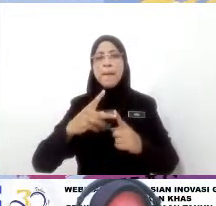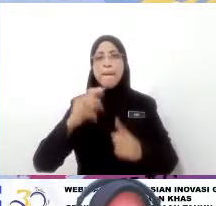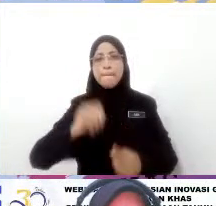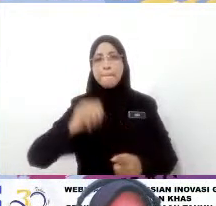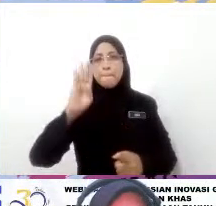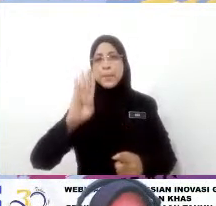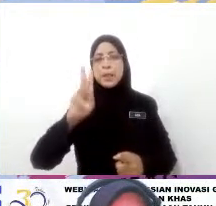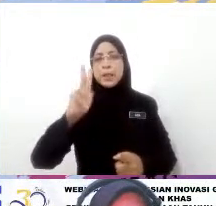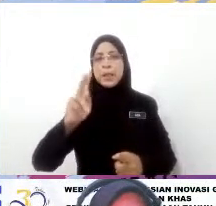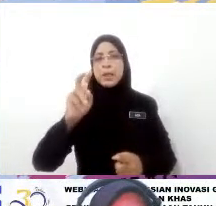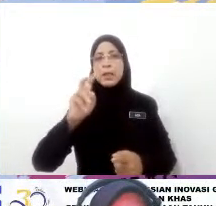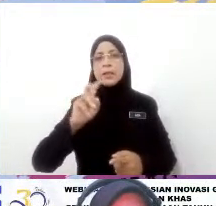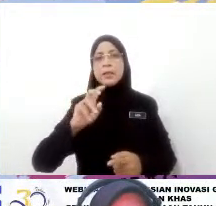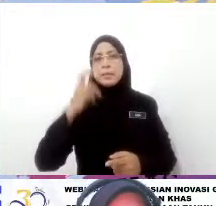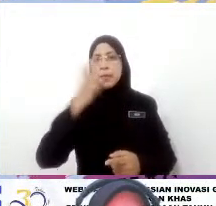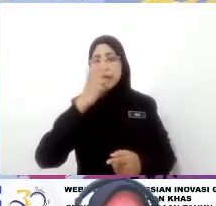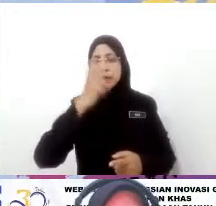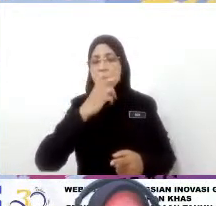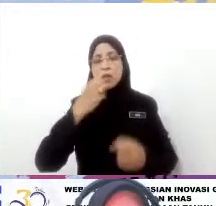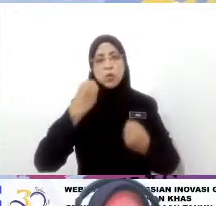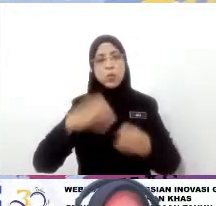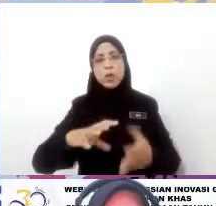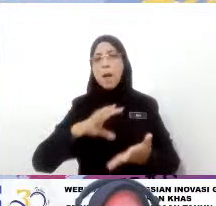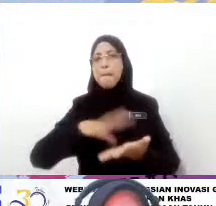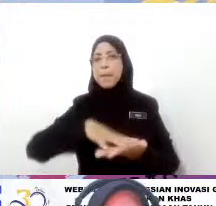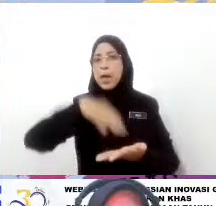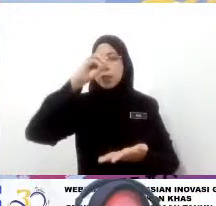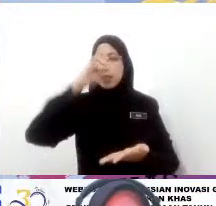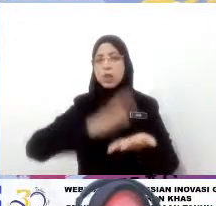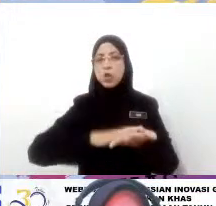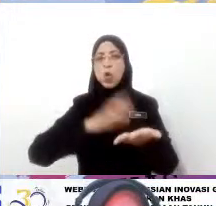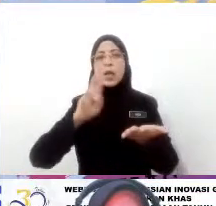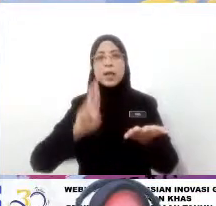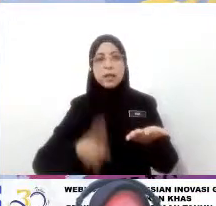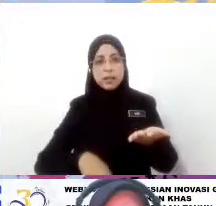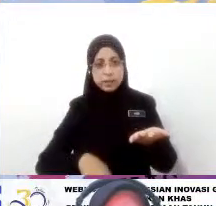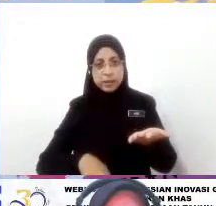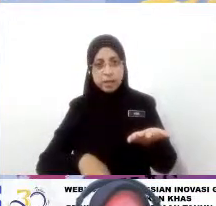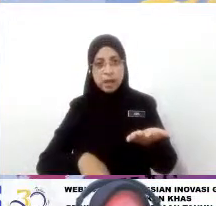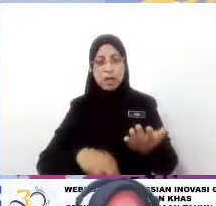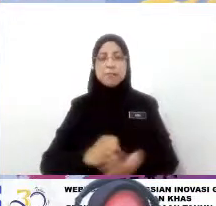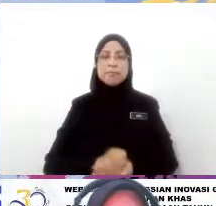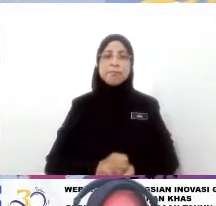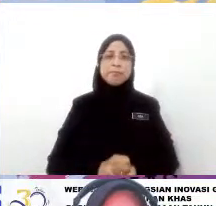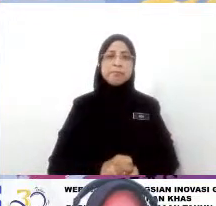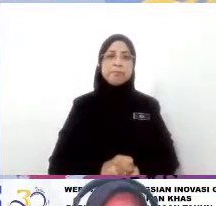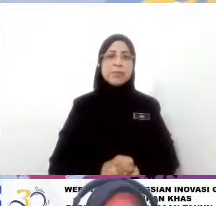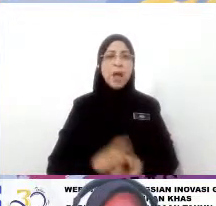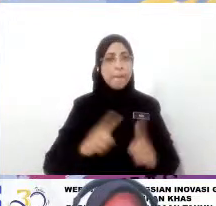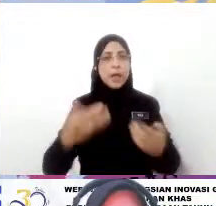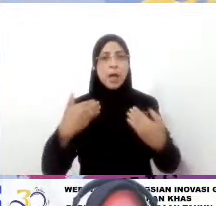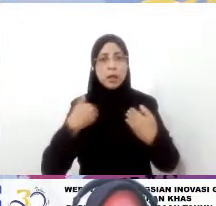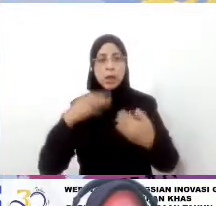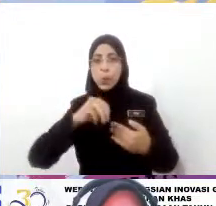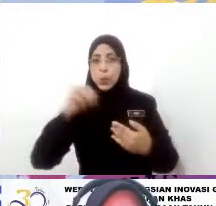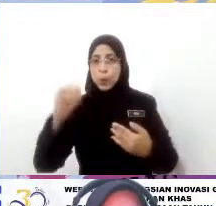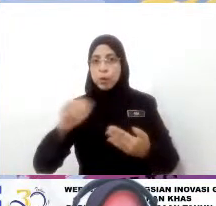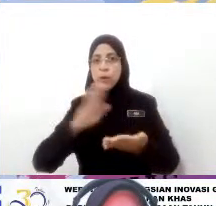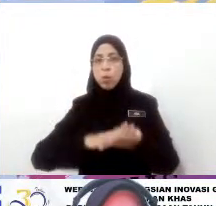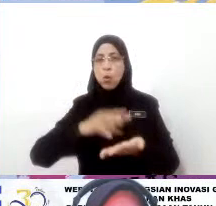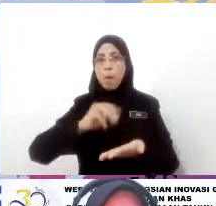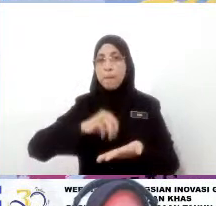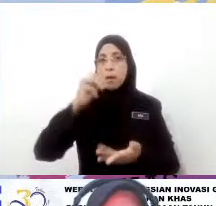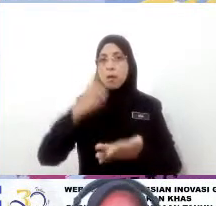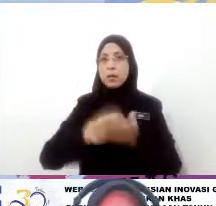bila dia orang dah di sekolah menengah, ada juga kadang-kadang macam murid kami yang kena mercun, kadang-kadang tiba-tiba sakit